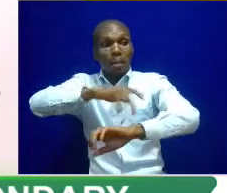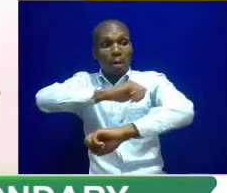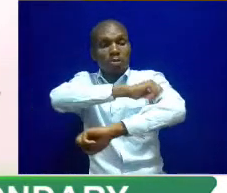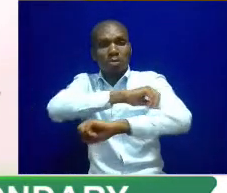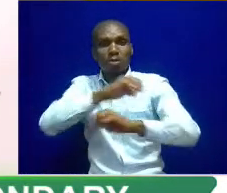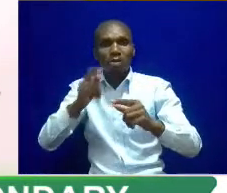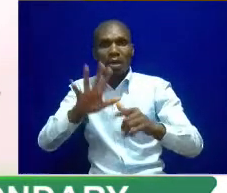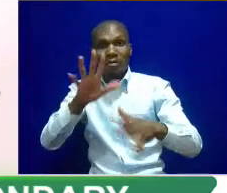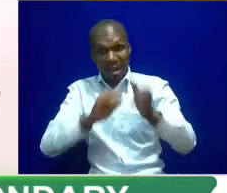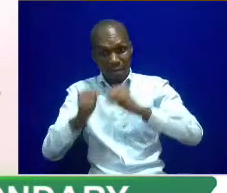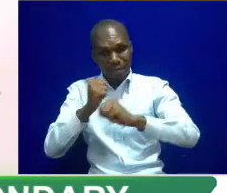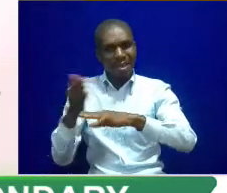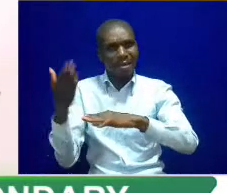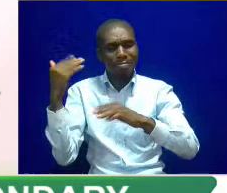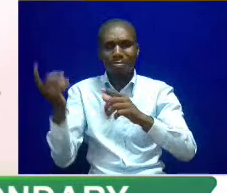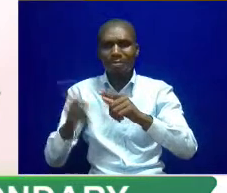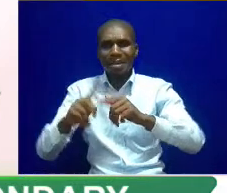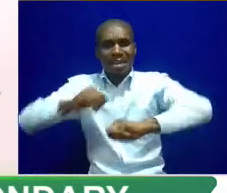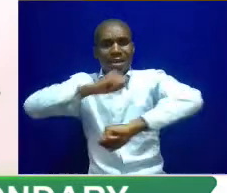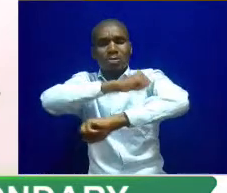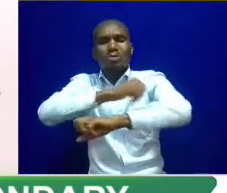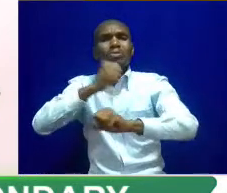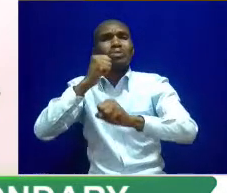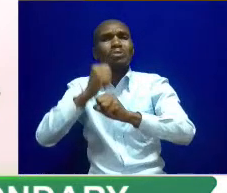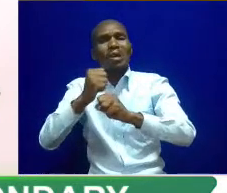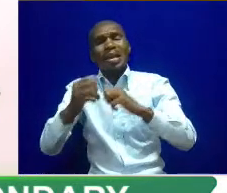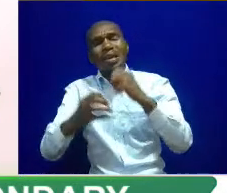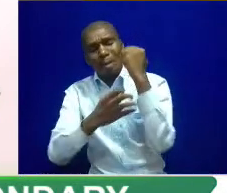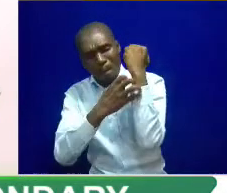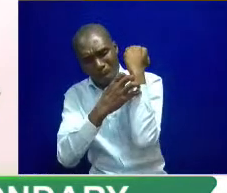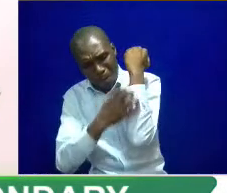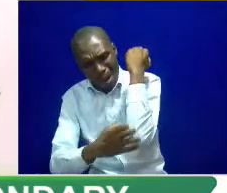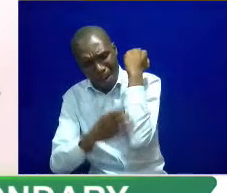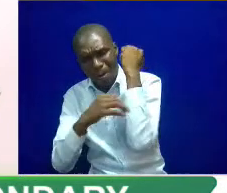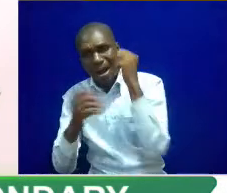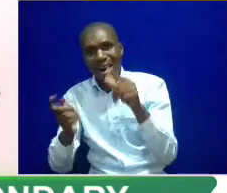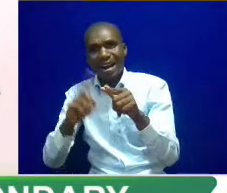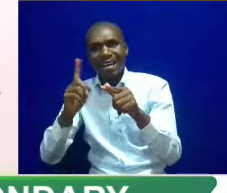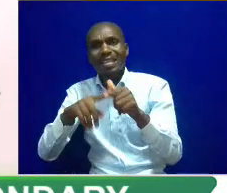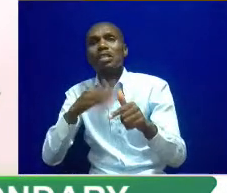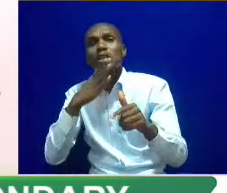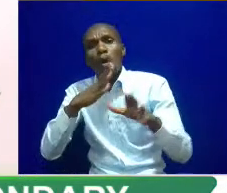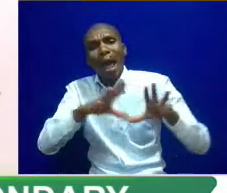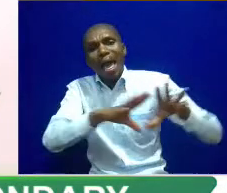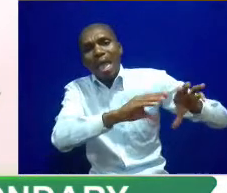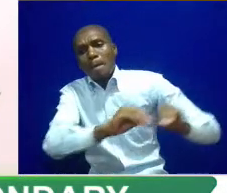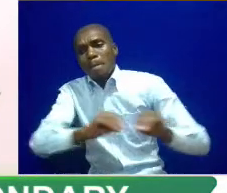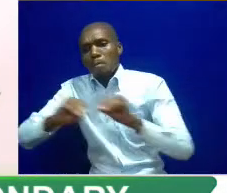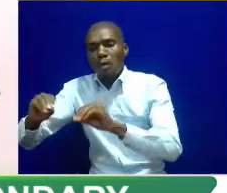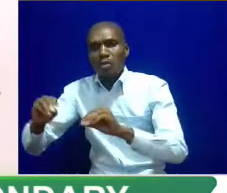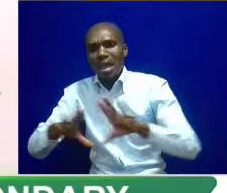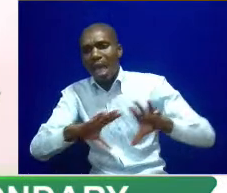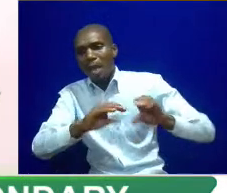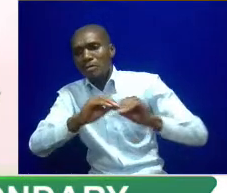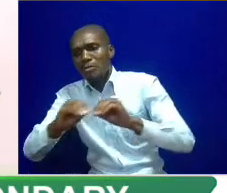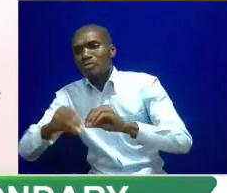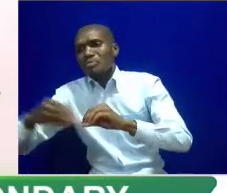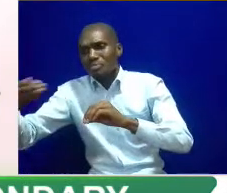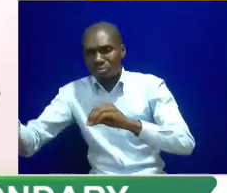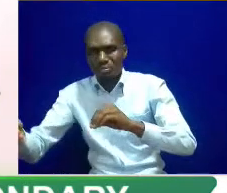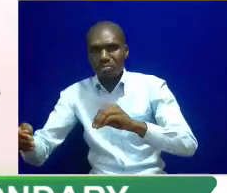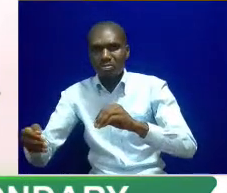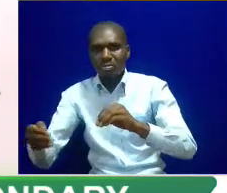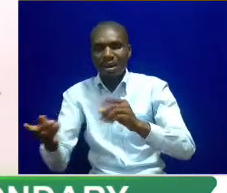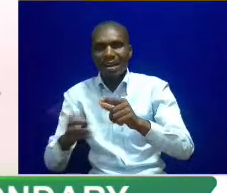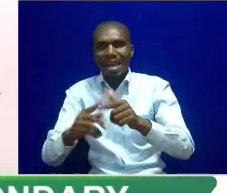myaka 5 ya etire skuru ni go yabere ke okoriye bwasa bono baganiria anyara kunganyo okura zeme yo nakoirwa asense me nyao